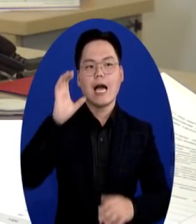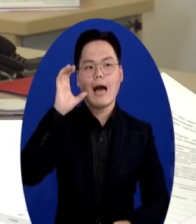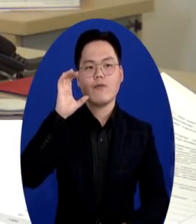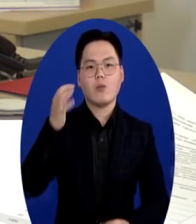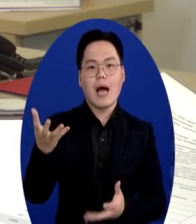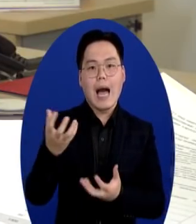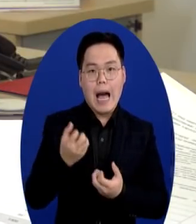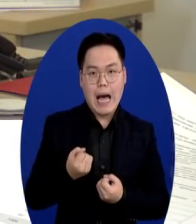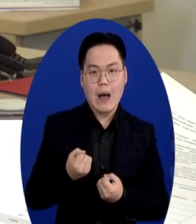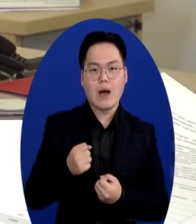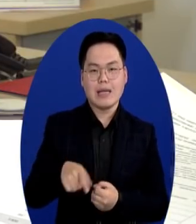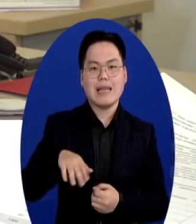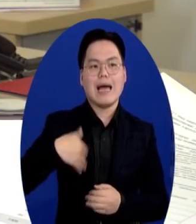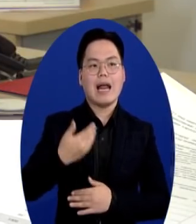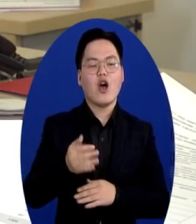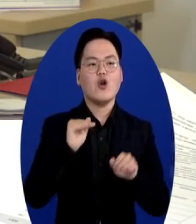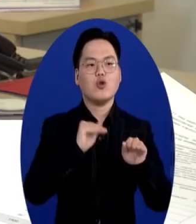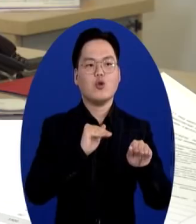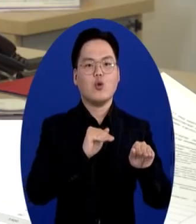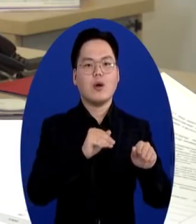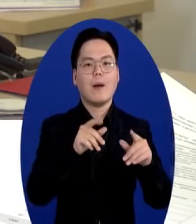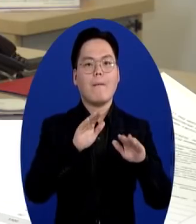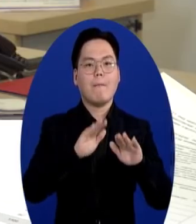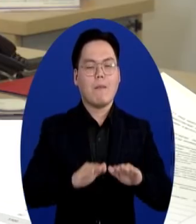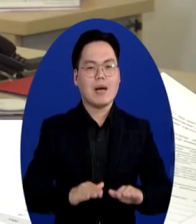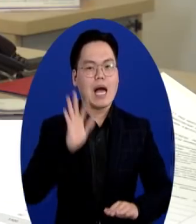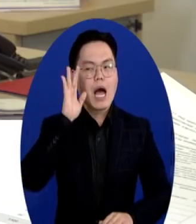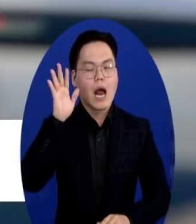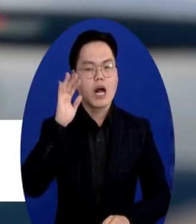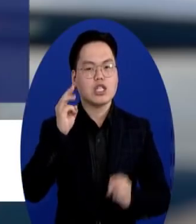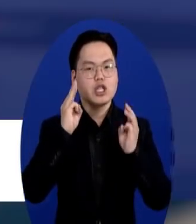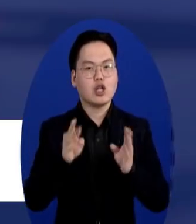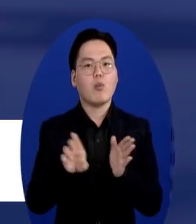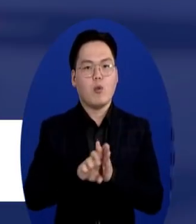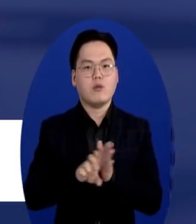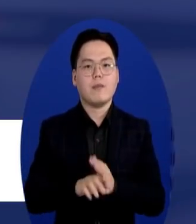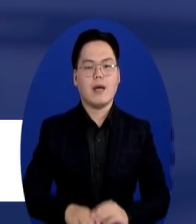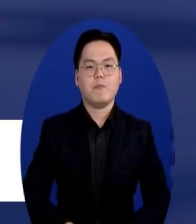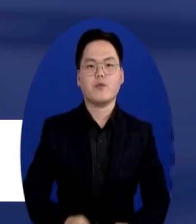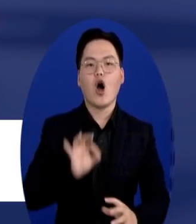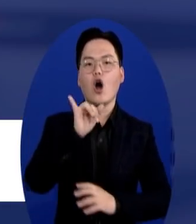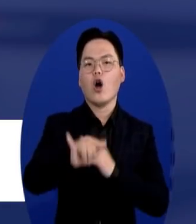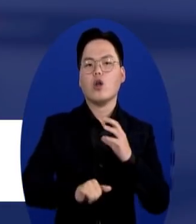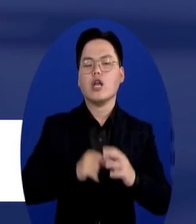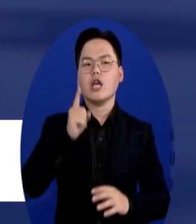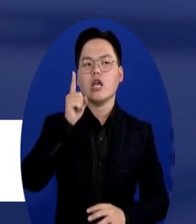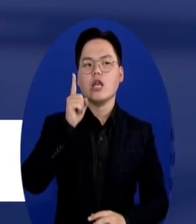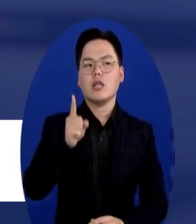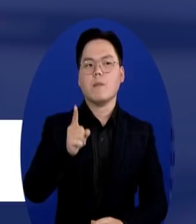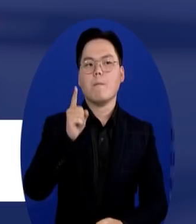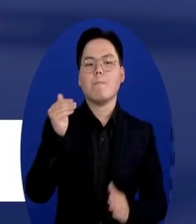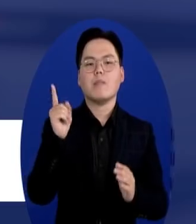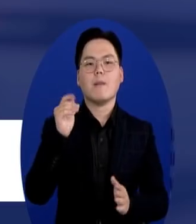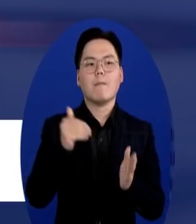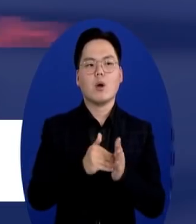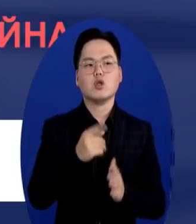нэвтрүүлснээр бид нар бас төвчрлээс гарах арга замыг шийдэх боломжтой байгаа маа. Олон улсад 1,000 хүнд ногдох тээврийн хэрэгслийн тоо